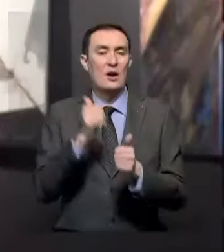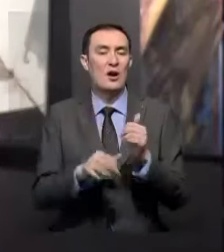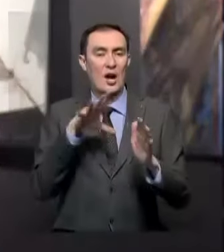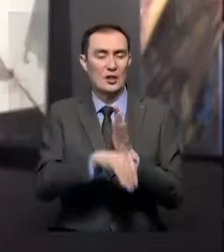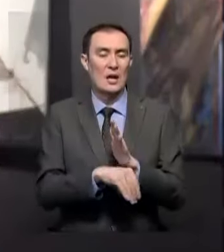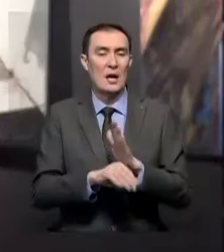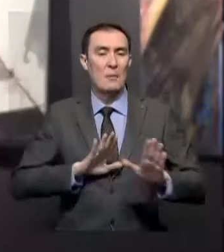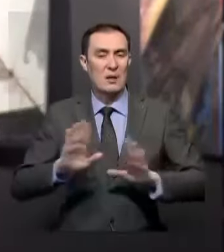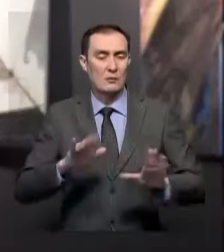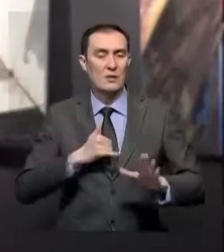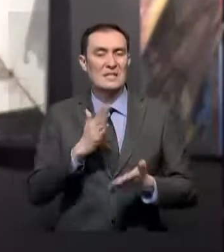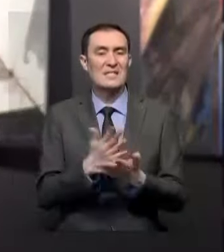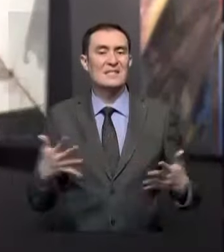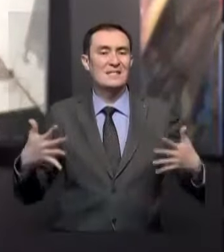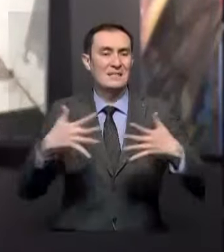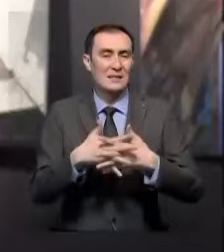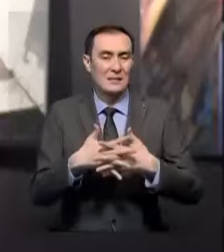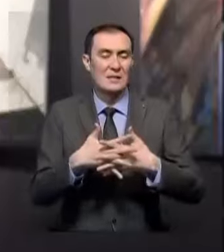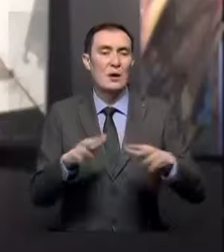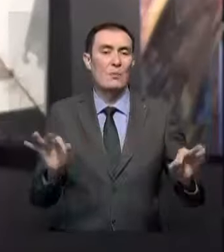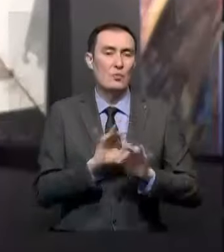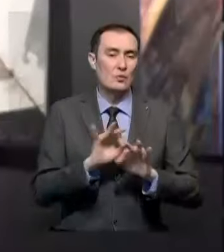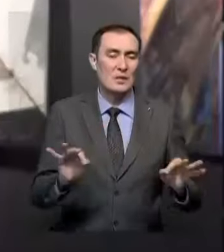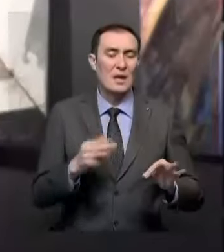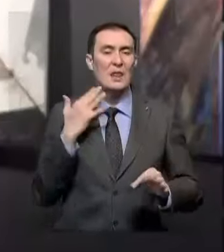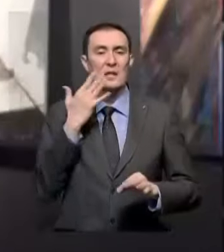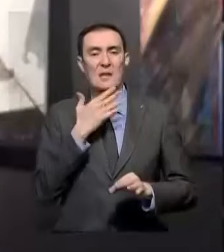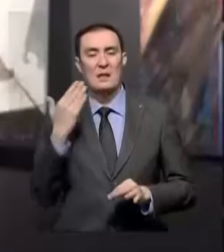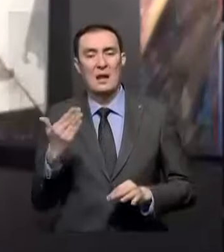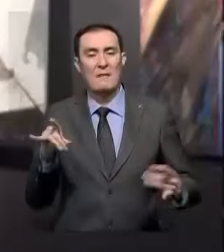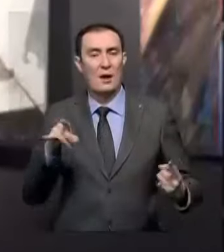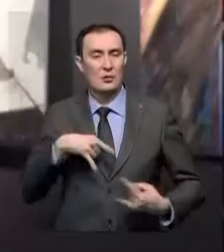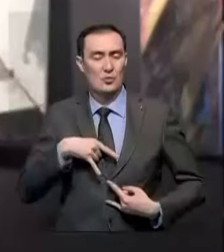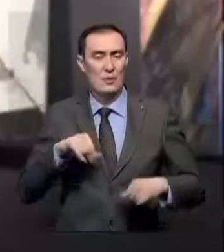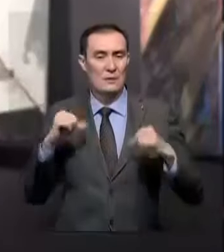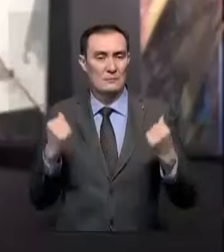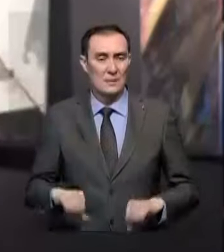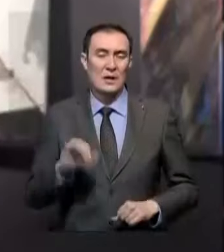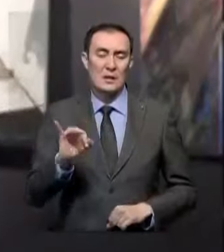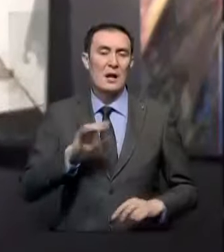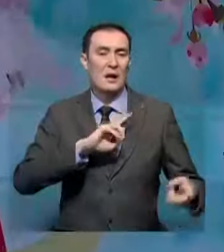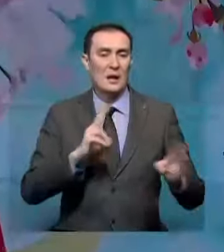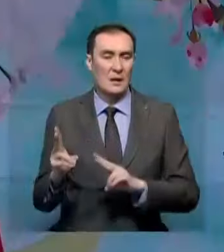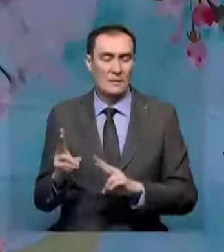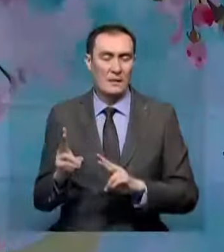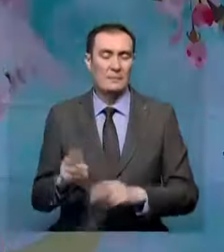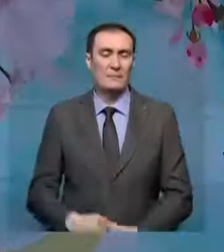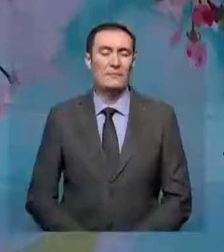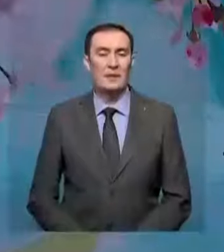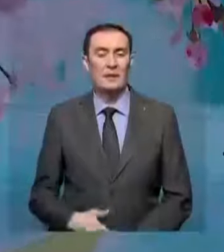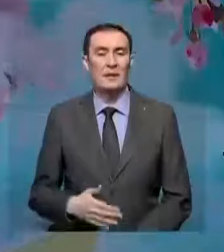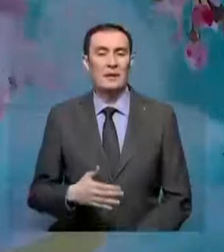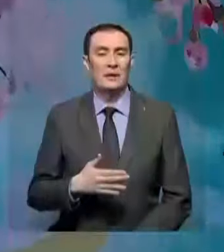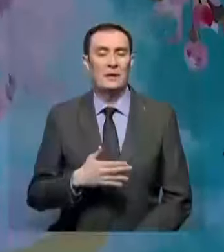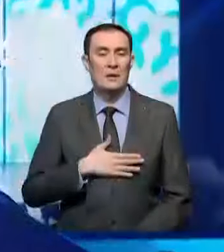В каждой постановке у нас идет синтез и музыки, и национального костюма, колорита, и хореографии. Я исполняю сольный